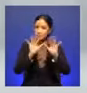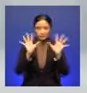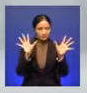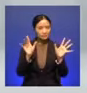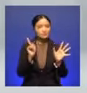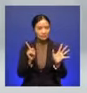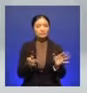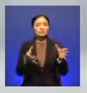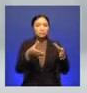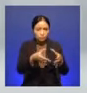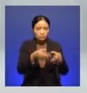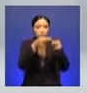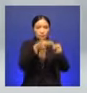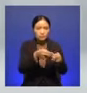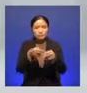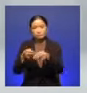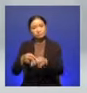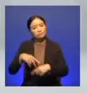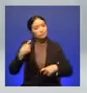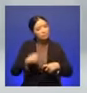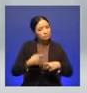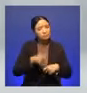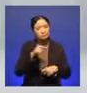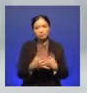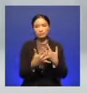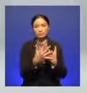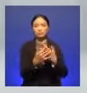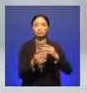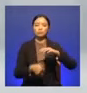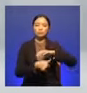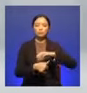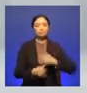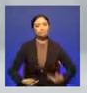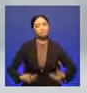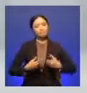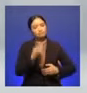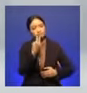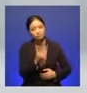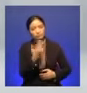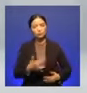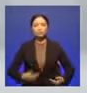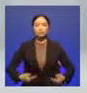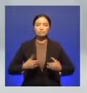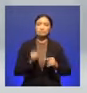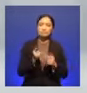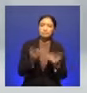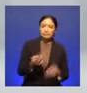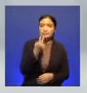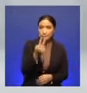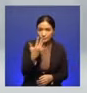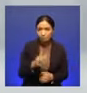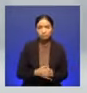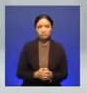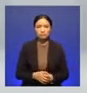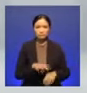ขึ้นในกลุ่มคนที่เรียกได้ว่าลำบากที่สุดนะคะสภาพชีวิตในเรือนจำเราเห็นกันแล้วว่าเป็นยังไงนะคะการ